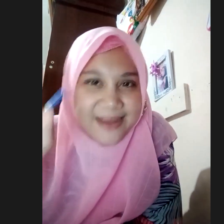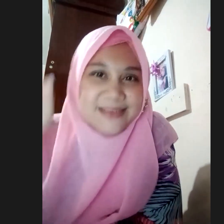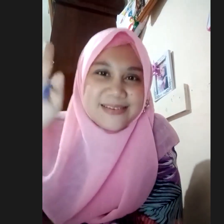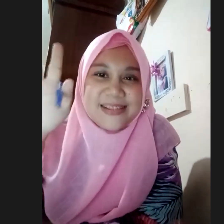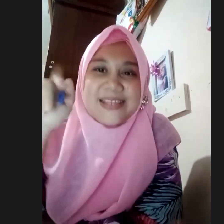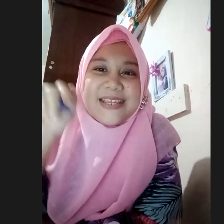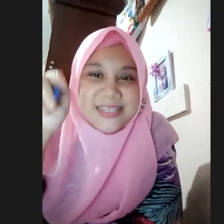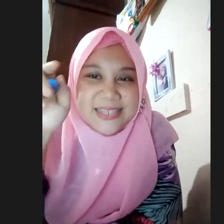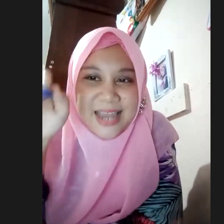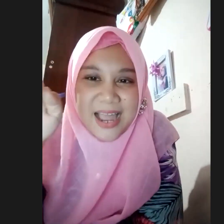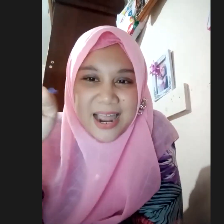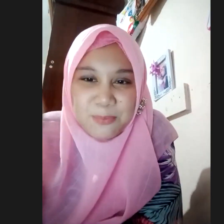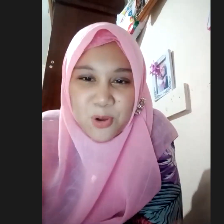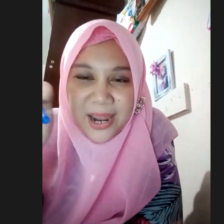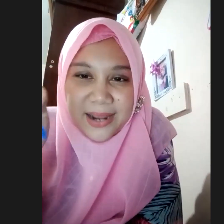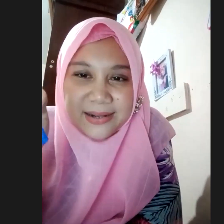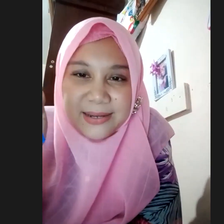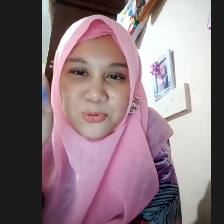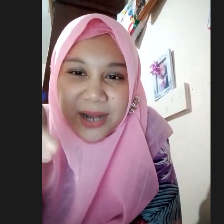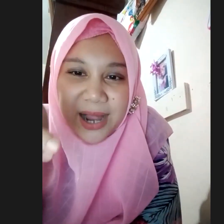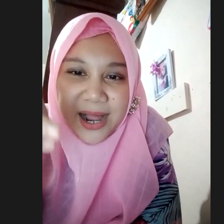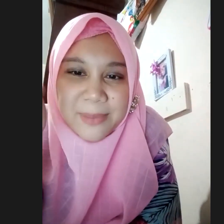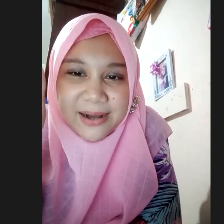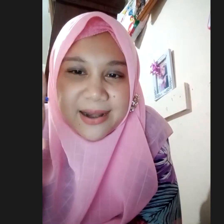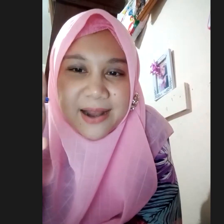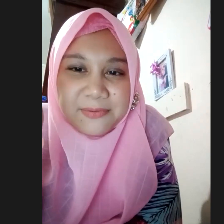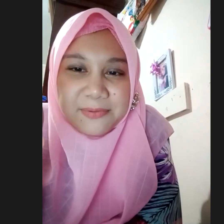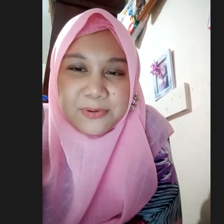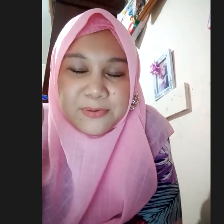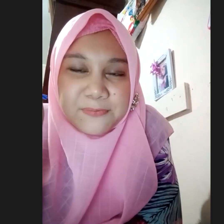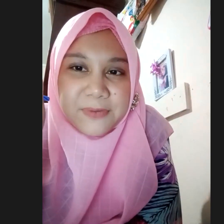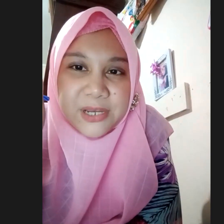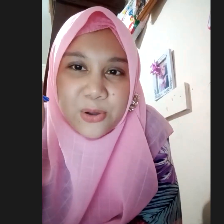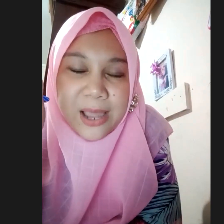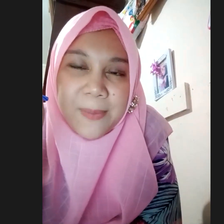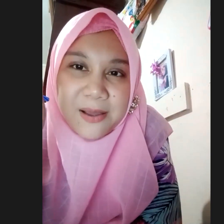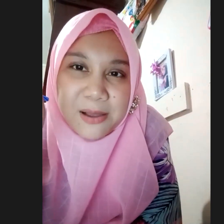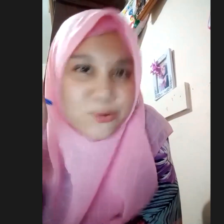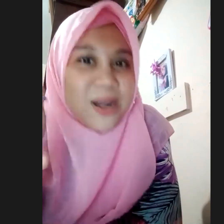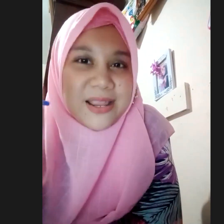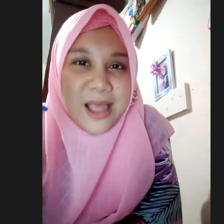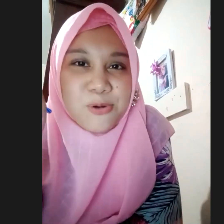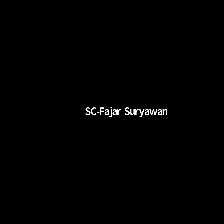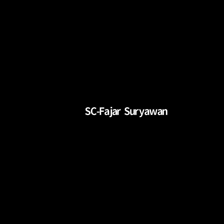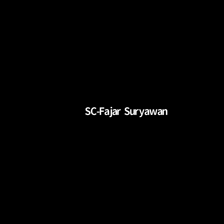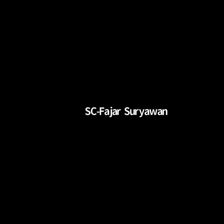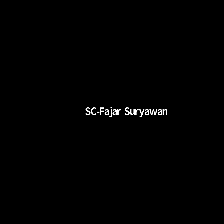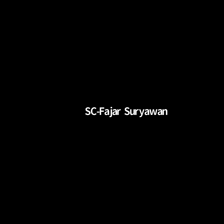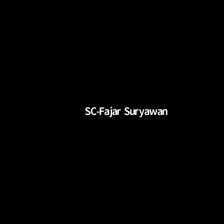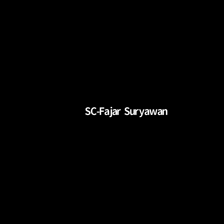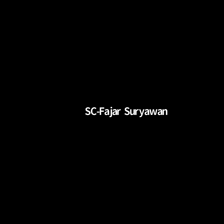tangan. Silakan boleh dibuka kamera dan video suaranya. Ada